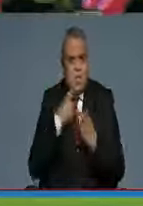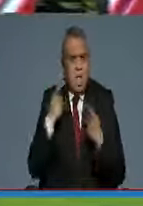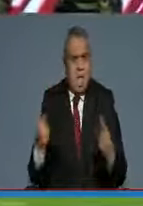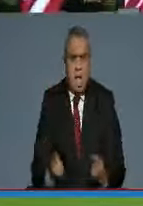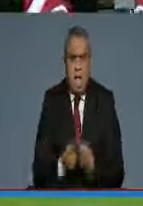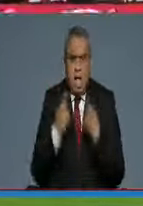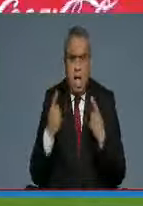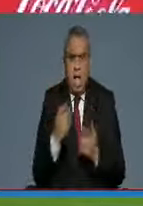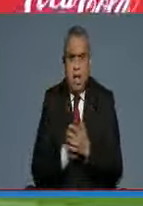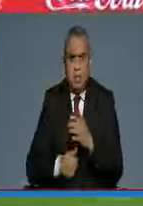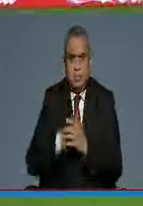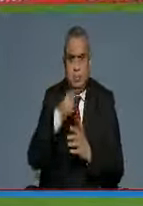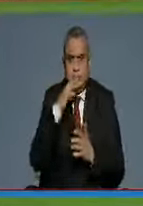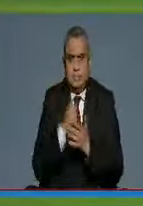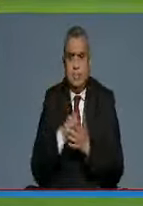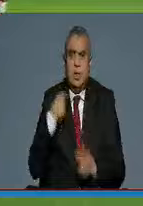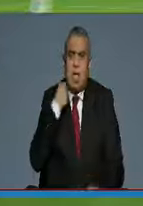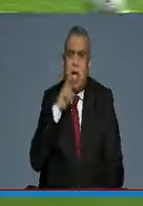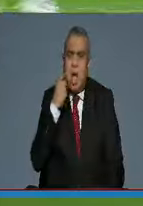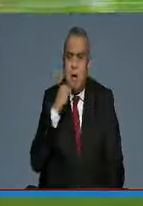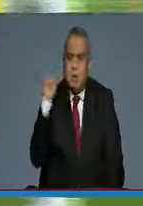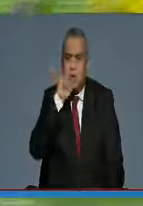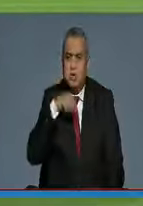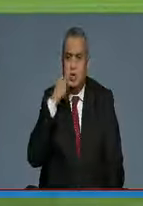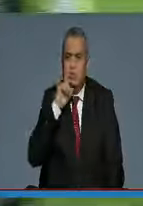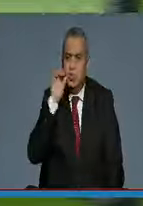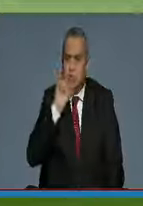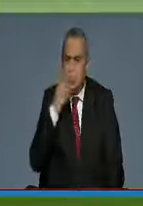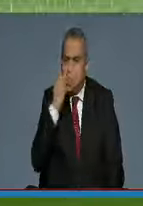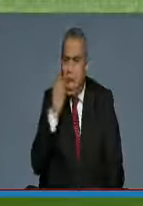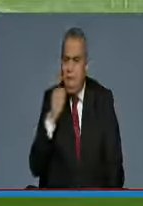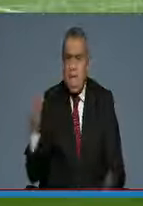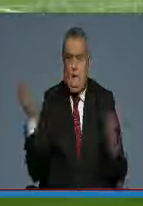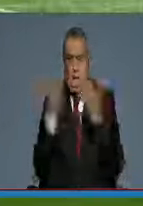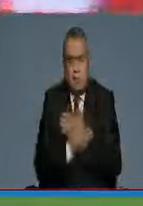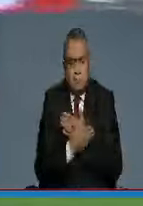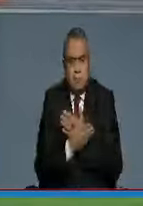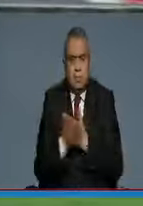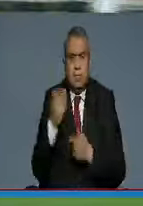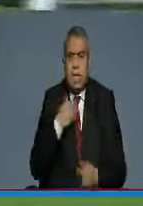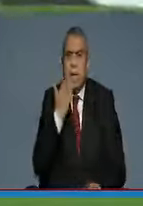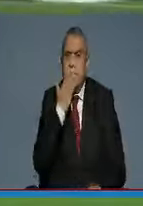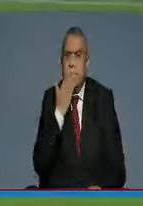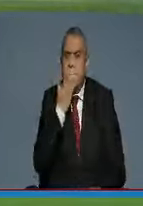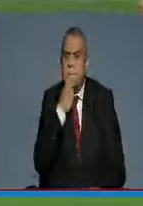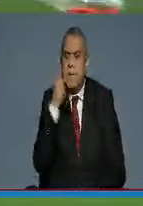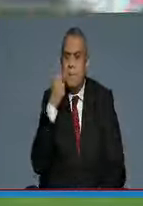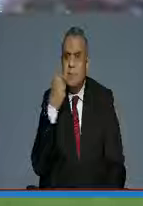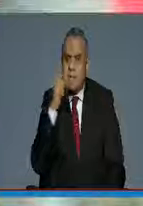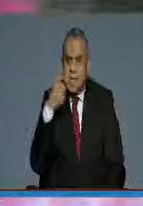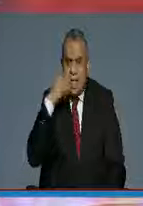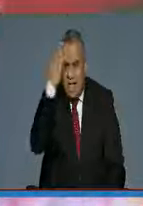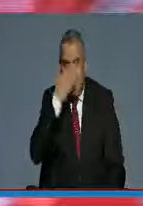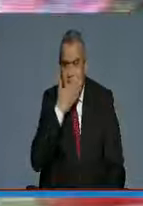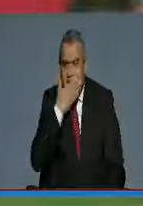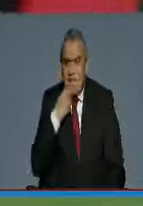نفن مش موفق هيخرج عمرو السليه مش موفق هيخرج الطبيعي يرسي تاو لو خرج هيبقى كريم فؤاد لا هنزل عمر